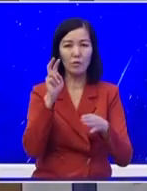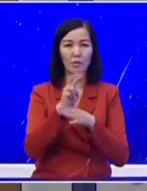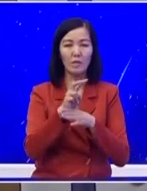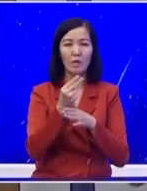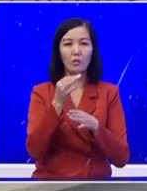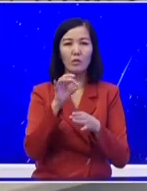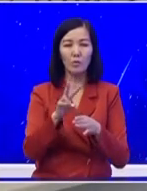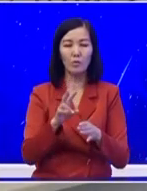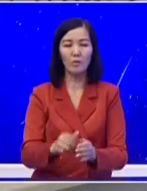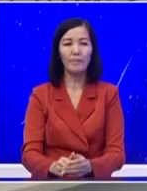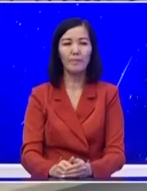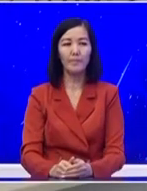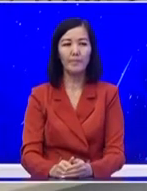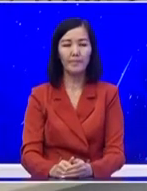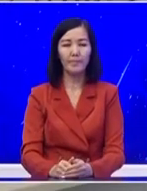услугой в автоцон.